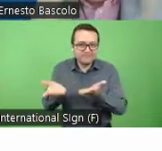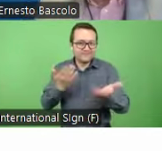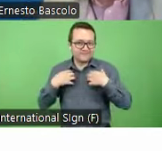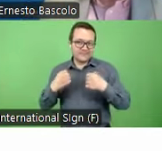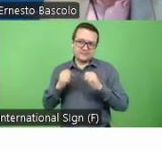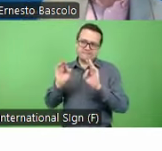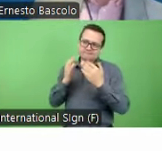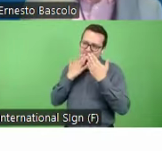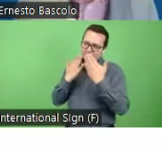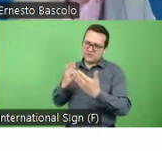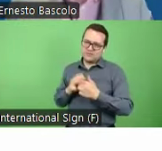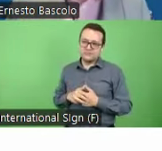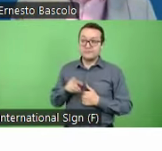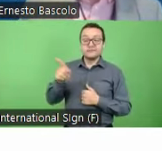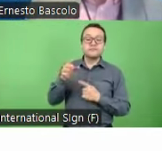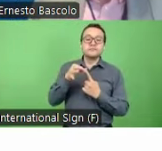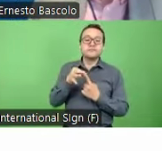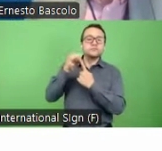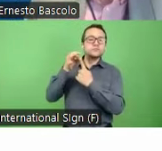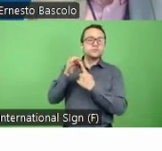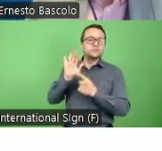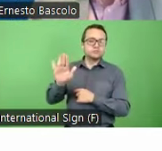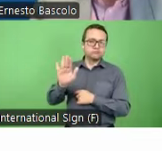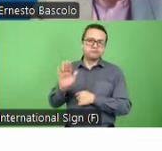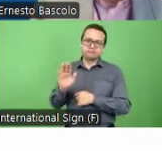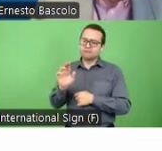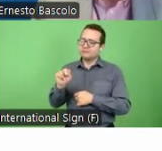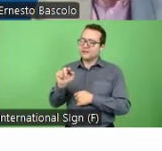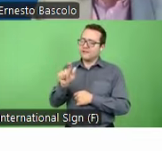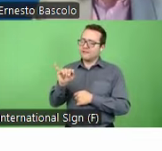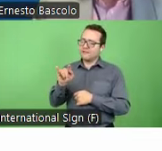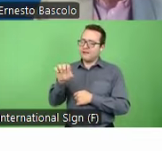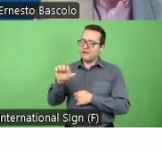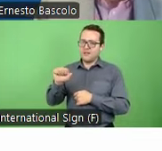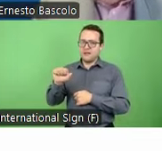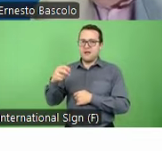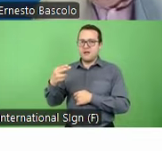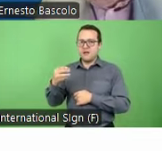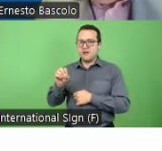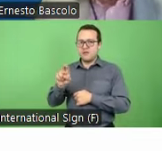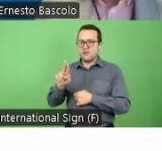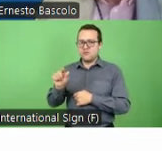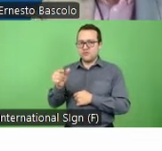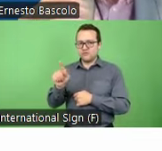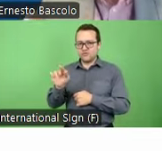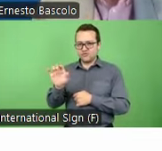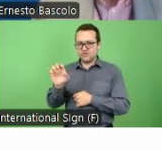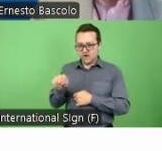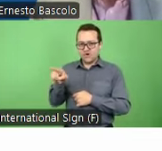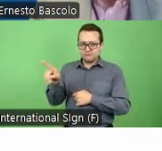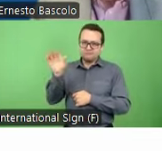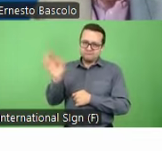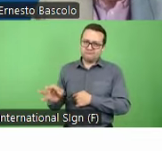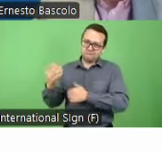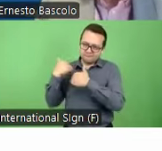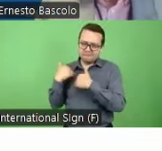el liderazgo también que ha notamment tenido Natalia Houghton la liderando el direction equipo de técnico Natalia de Hampton este qui a reporte y de dirigé varios